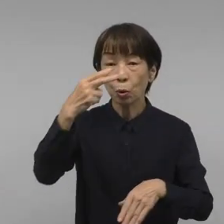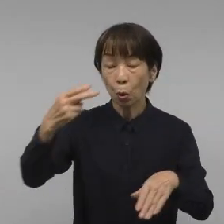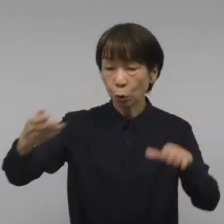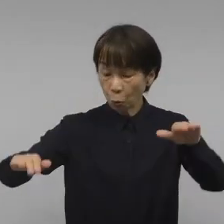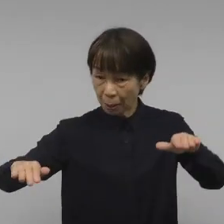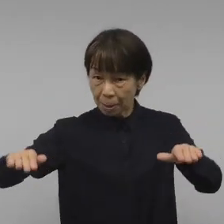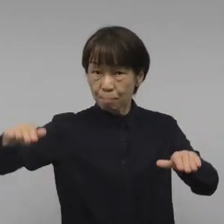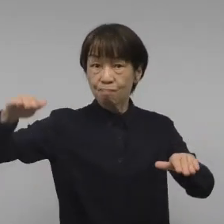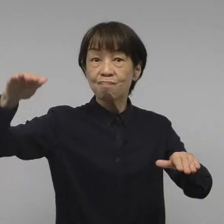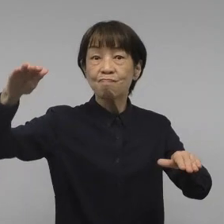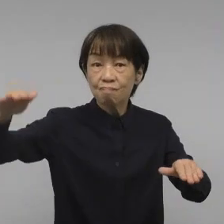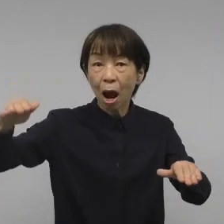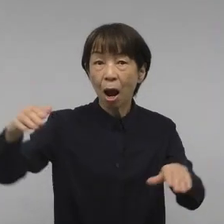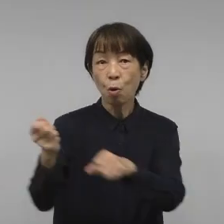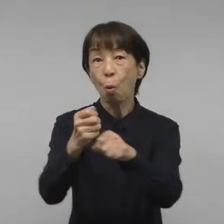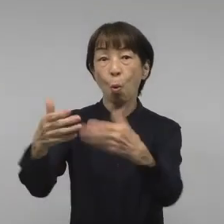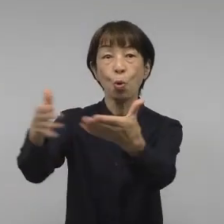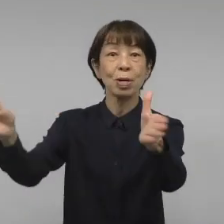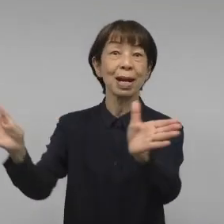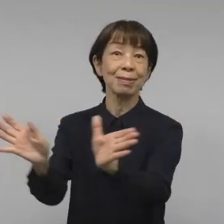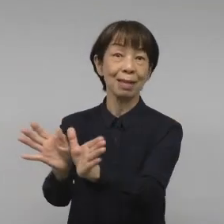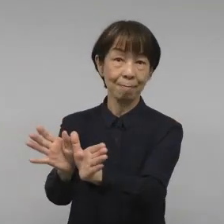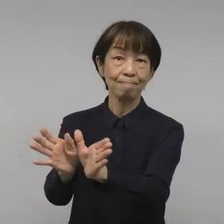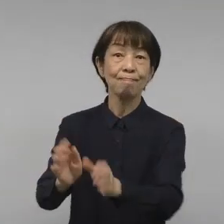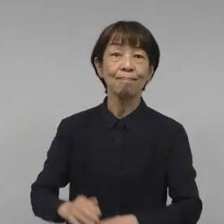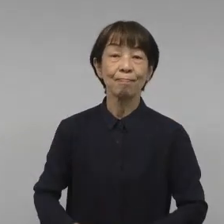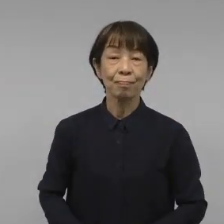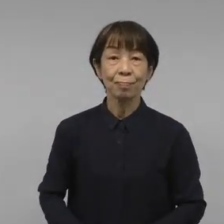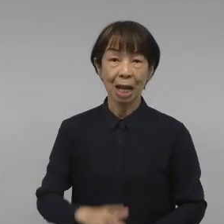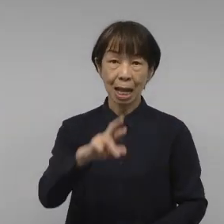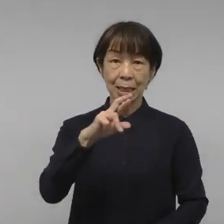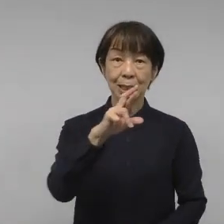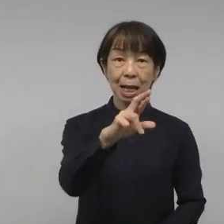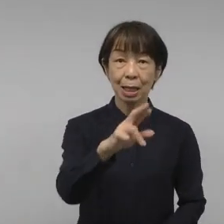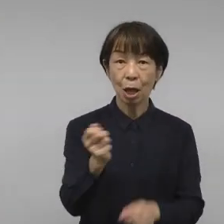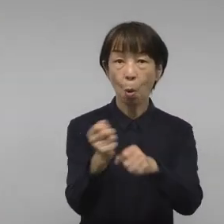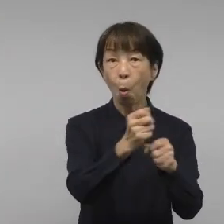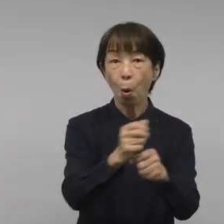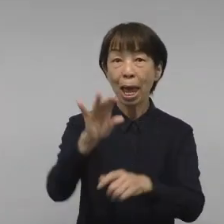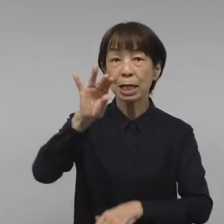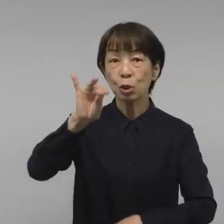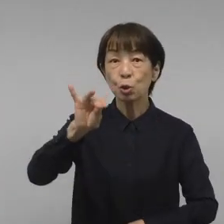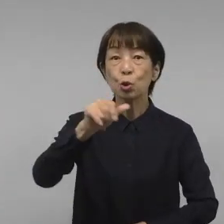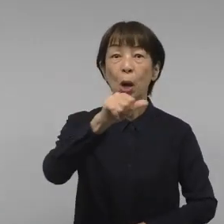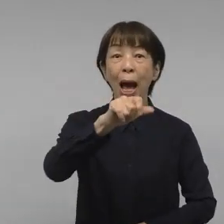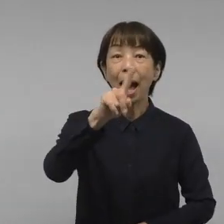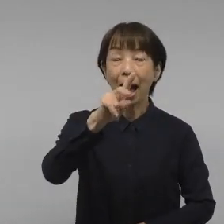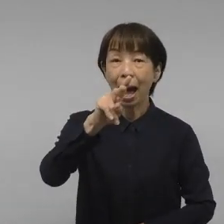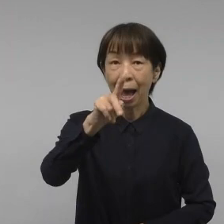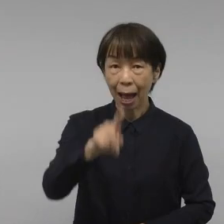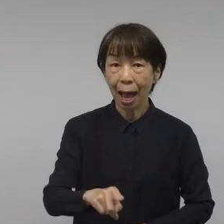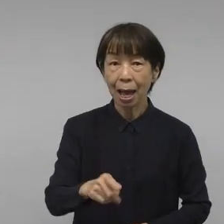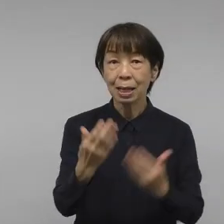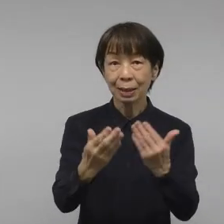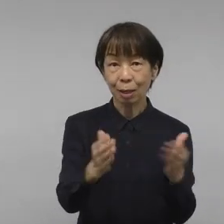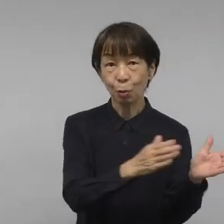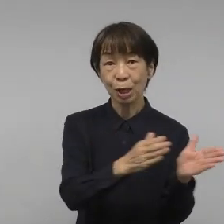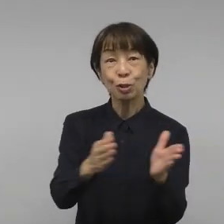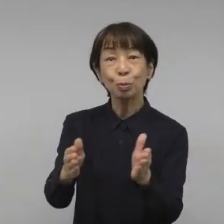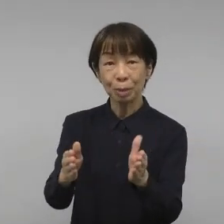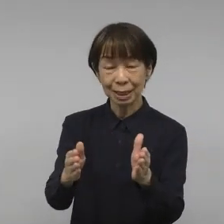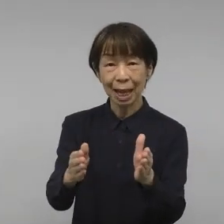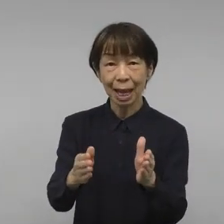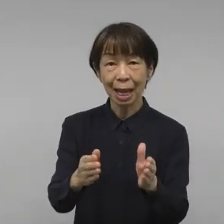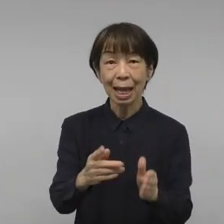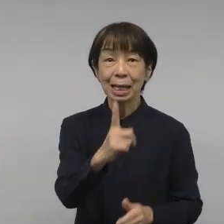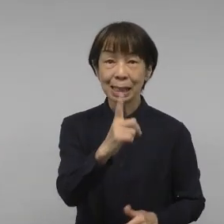援団ということでありまして、JR の応援ツアーを学校の方で手配をしてやってるわけでありますが、1